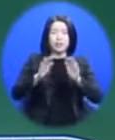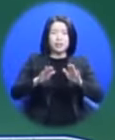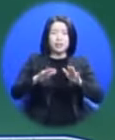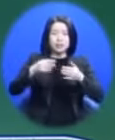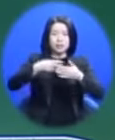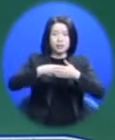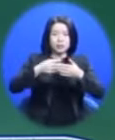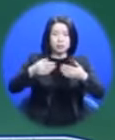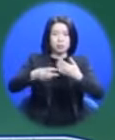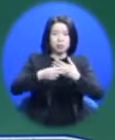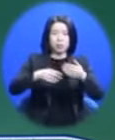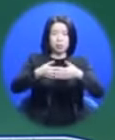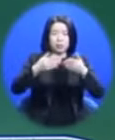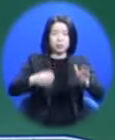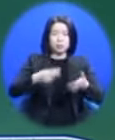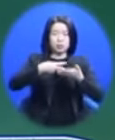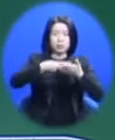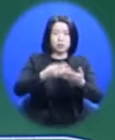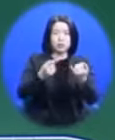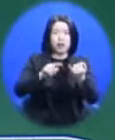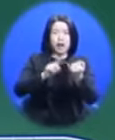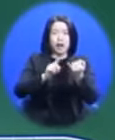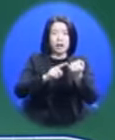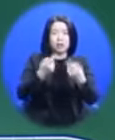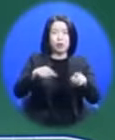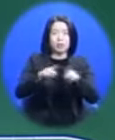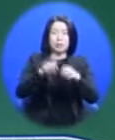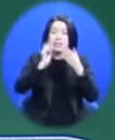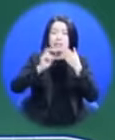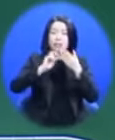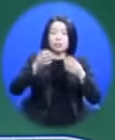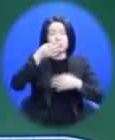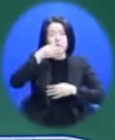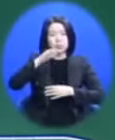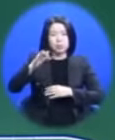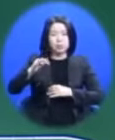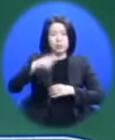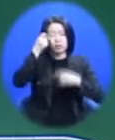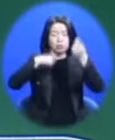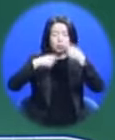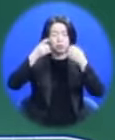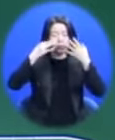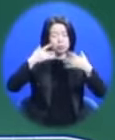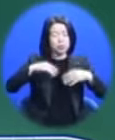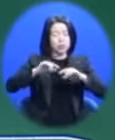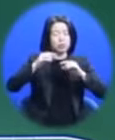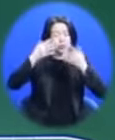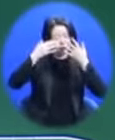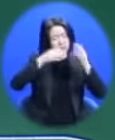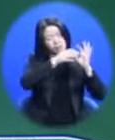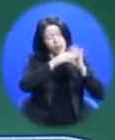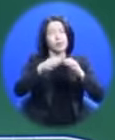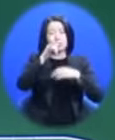입원실에서 아내와 함께 찬송을 부르는데 눈물이 멈추지 않고 흘렀습니다.